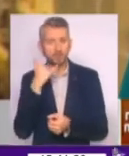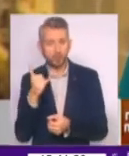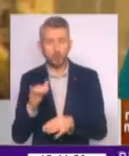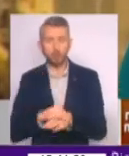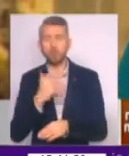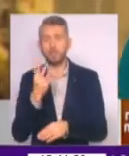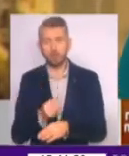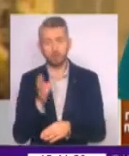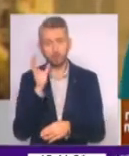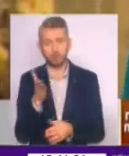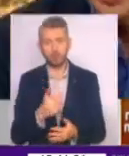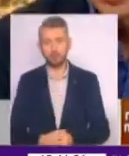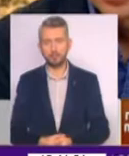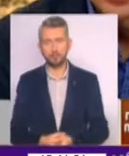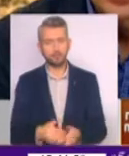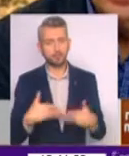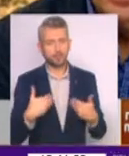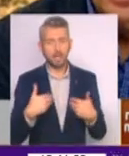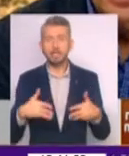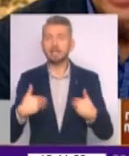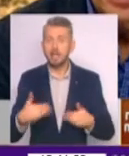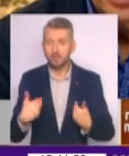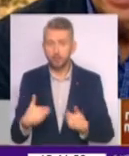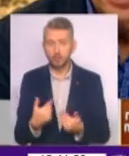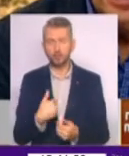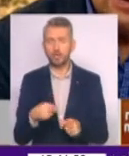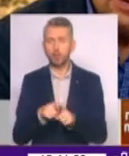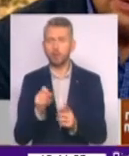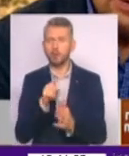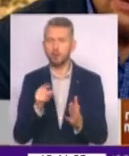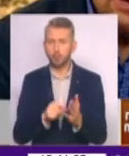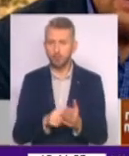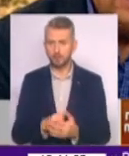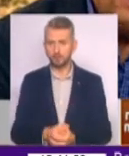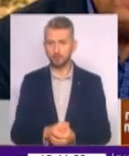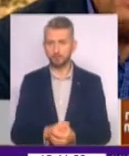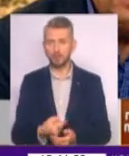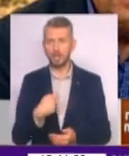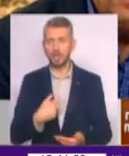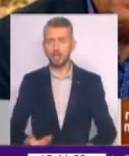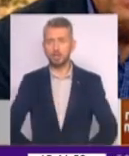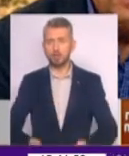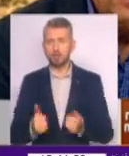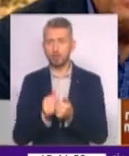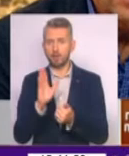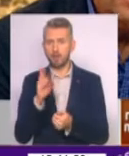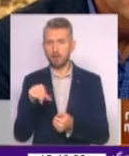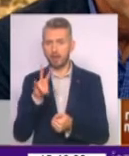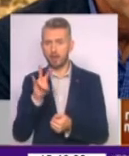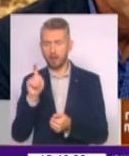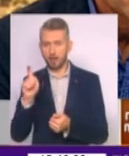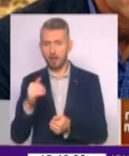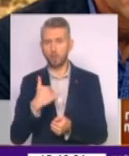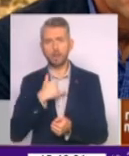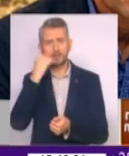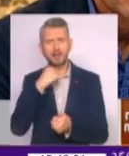день, ви в ефірі, прошу. Доброго дня. Здравствуйте. У мене такий вопрос. Я живу возле ВДНХ, і у нас на вторых